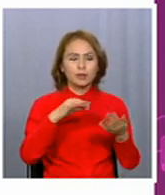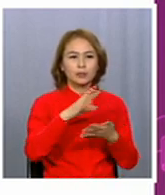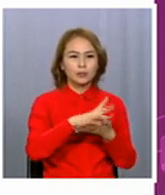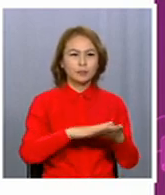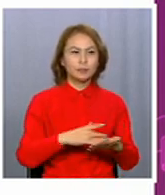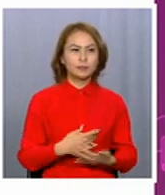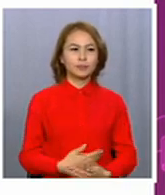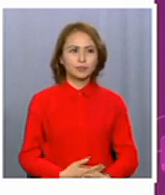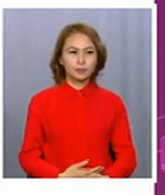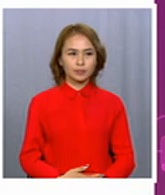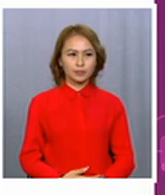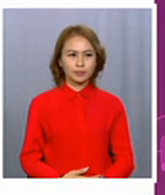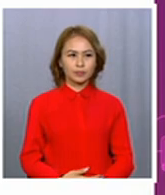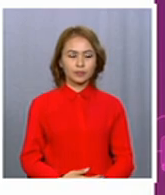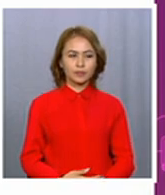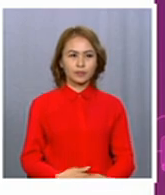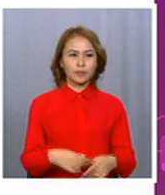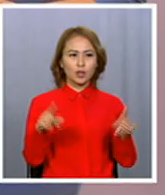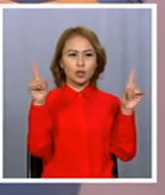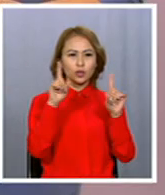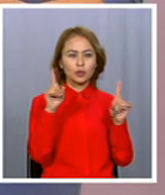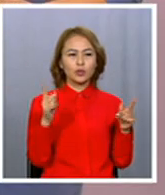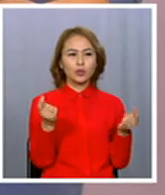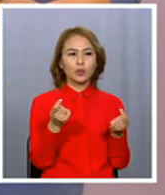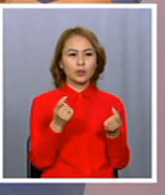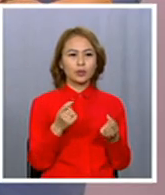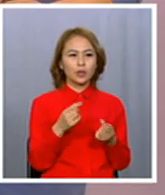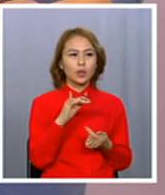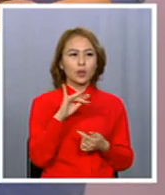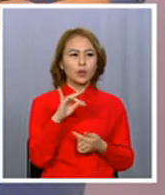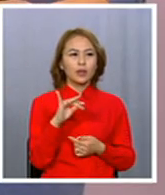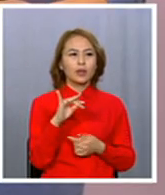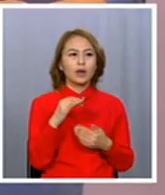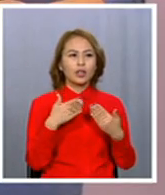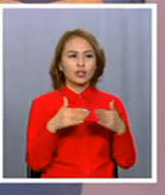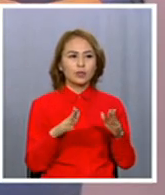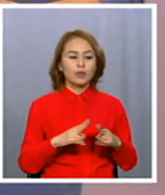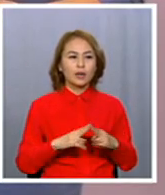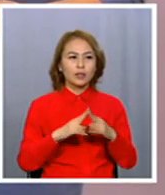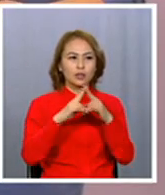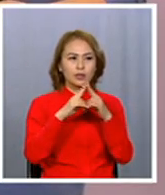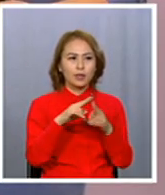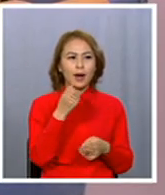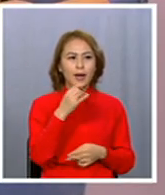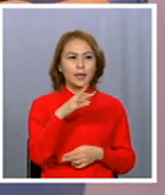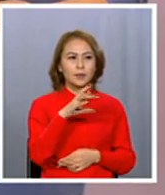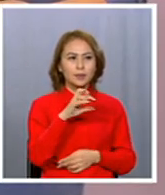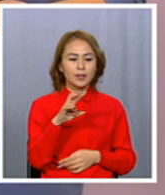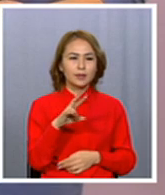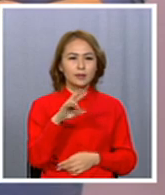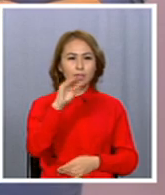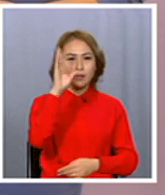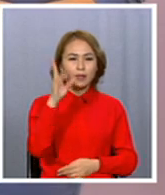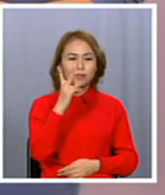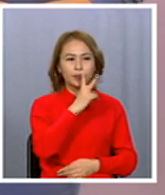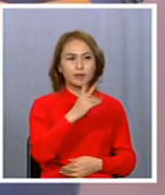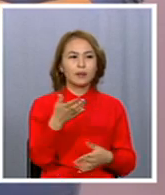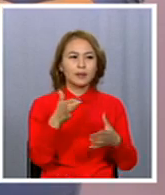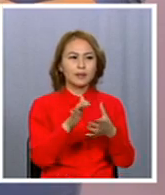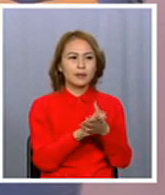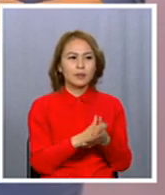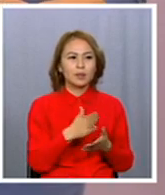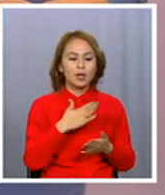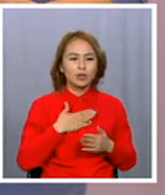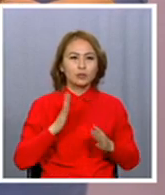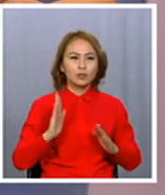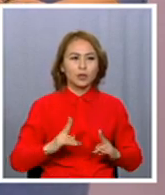отырыңдар. Жұлдыз тойы. Юрий ашып ғарышты, аймен адам танысты, мен ұшамын